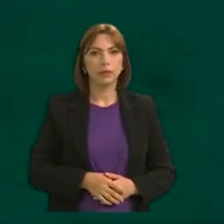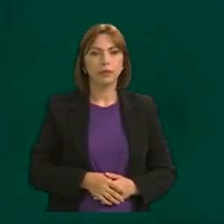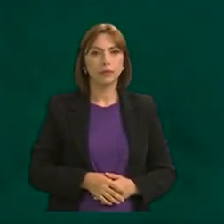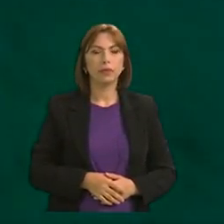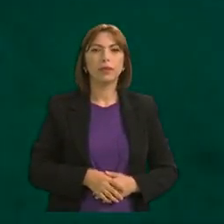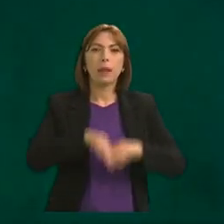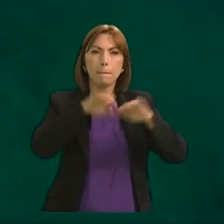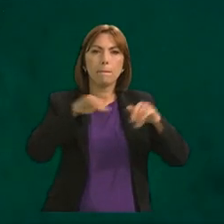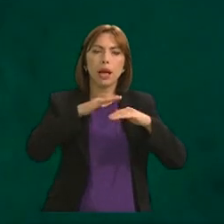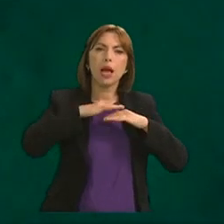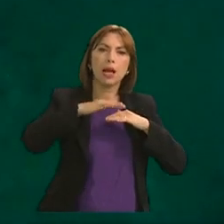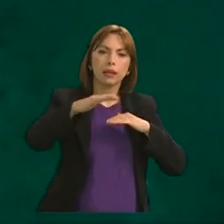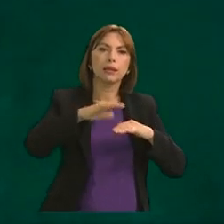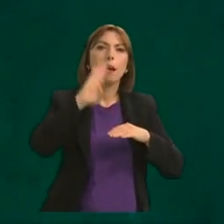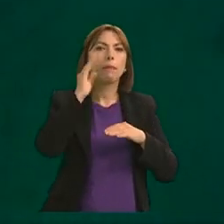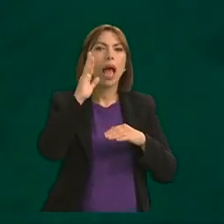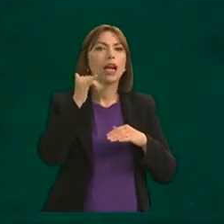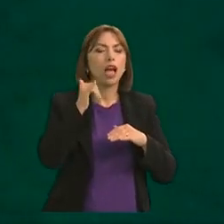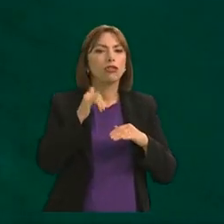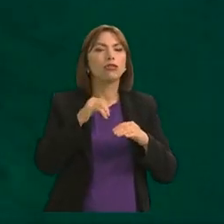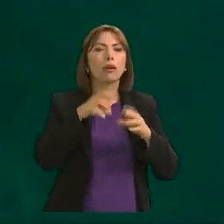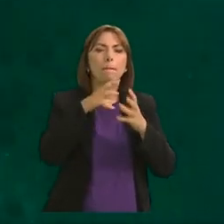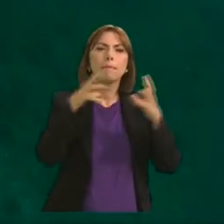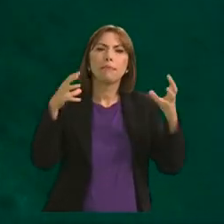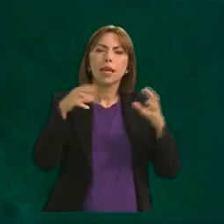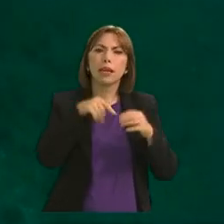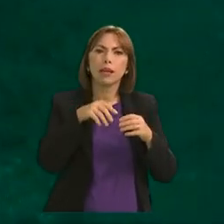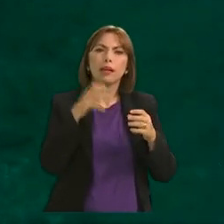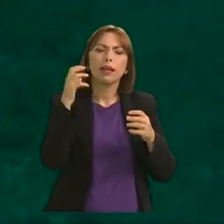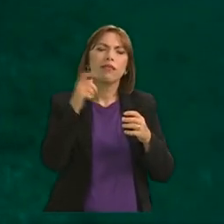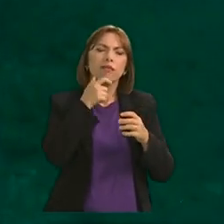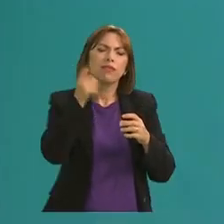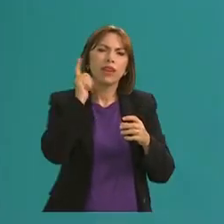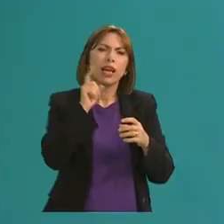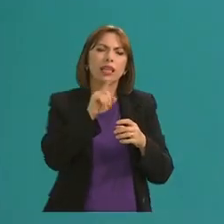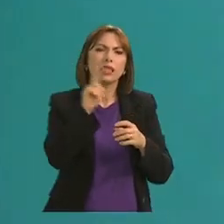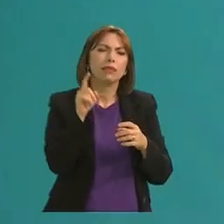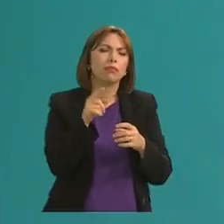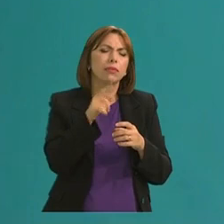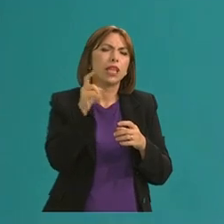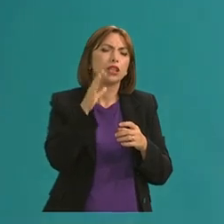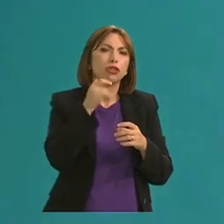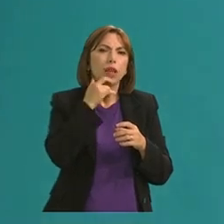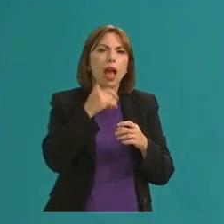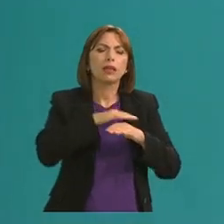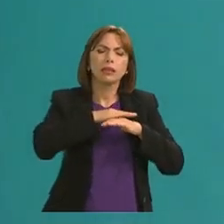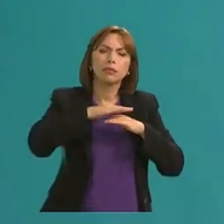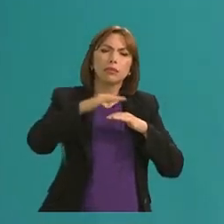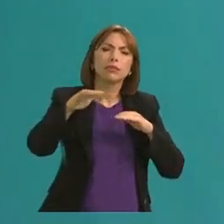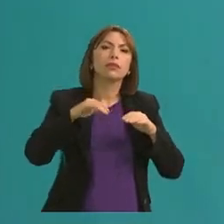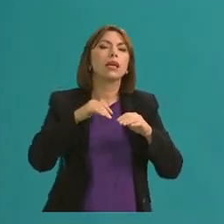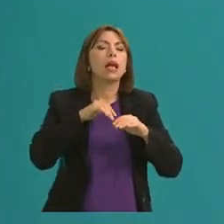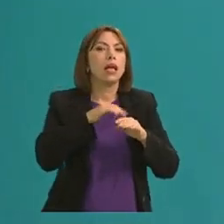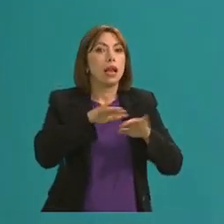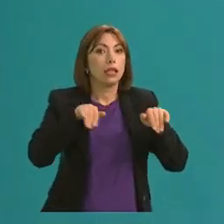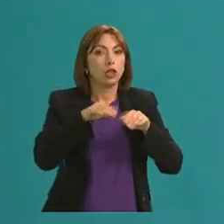În largul mării zace un baraj de mine vechi de zeci de ani, întins pe câțiva kilometri de-a lungul litoralului românesc. Au fost plantate în